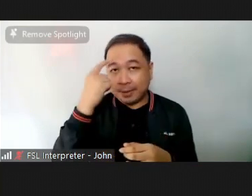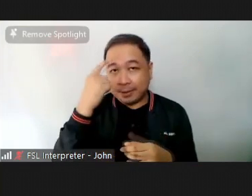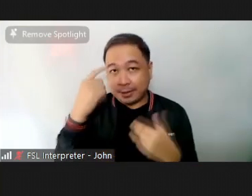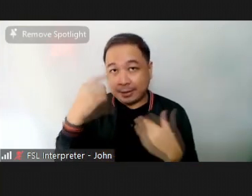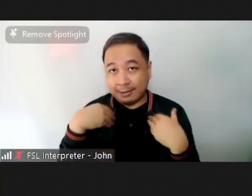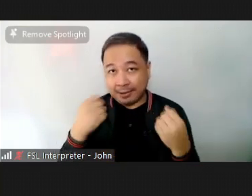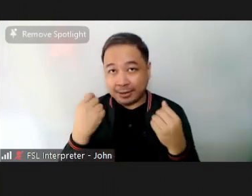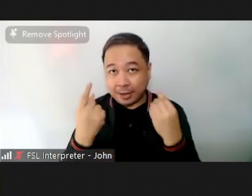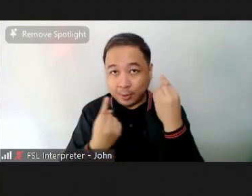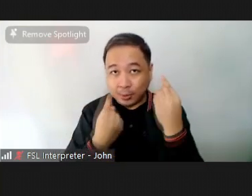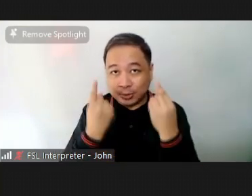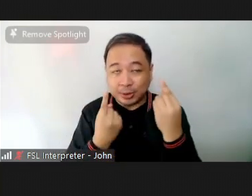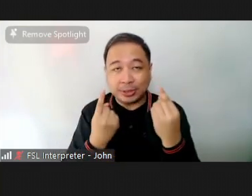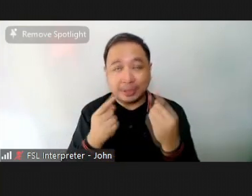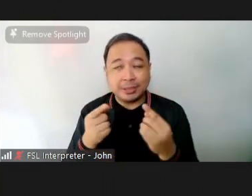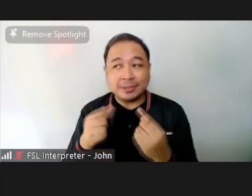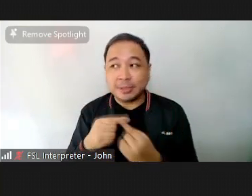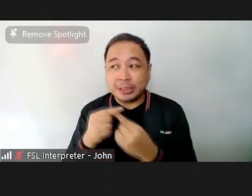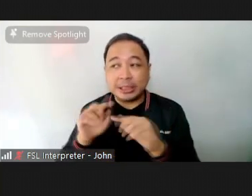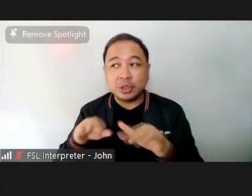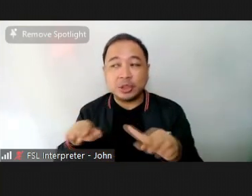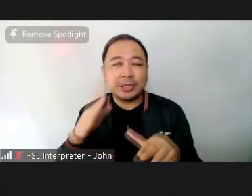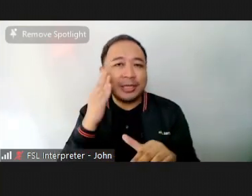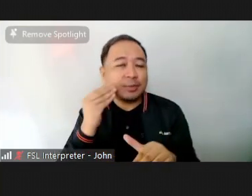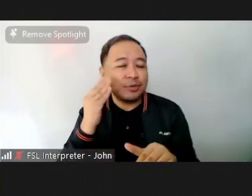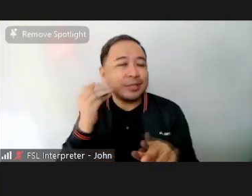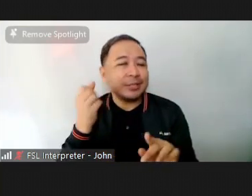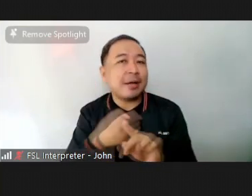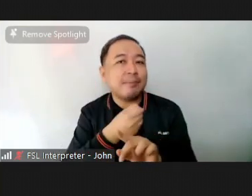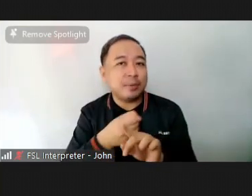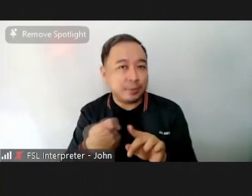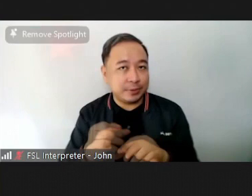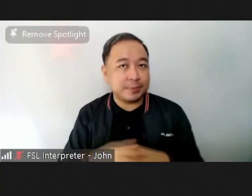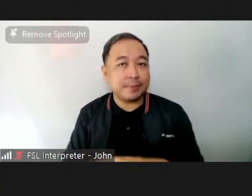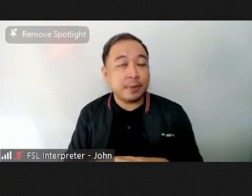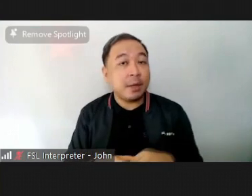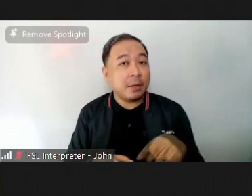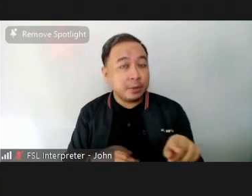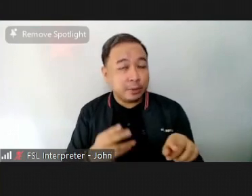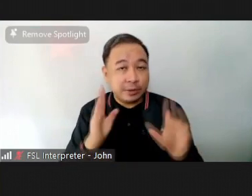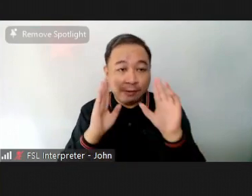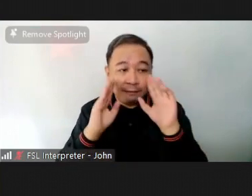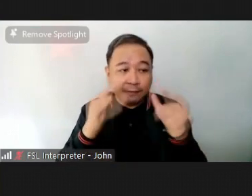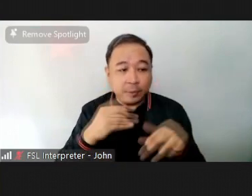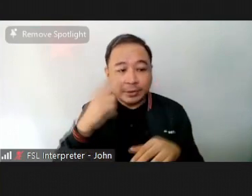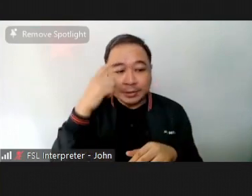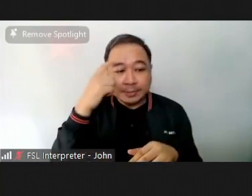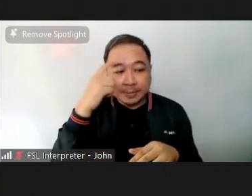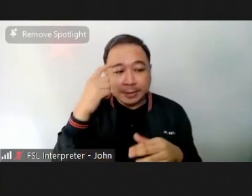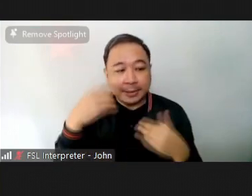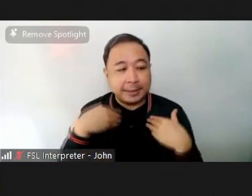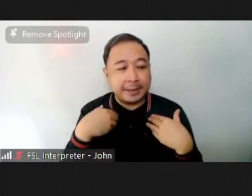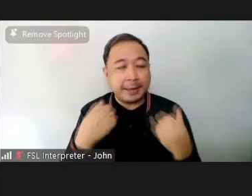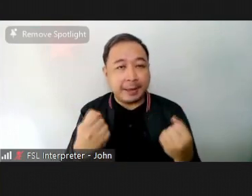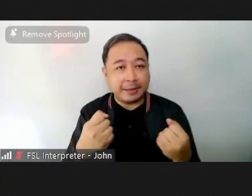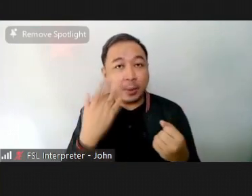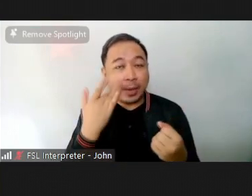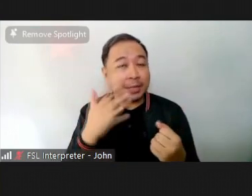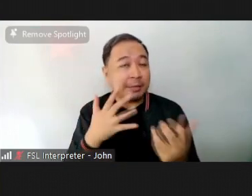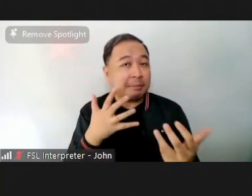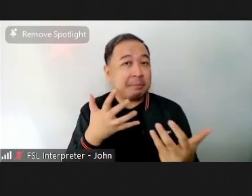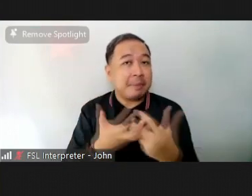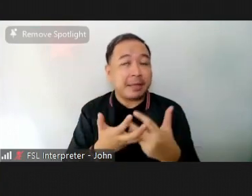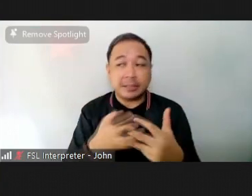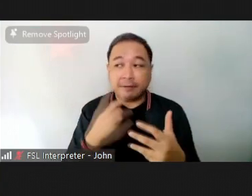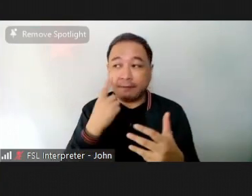children, especially victims of abuse. So dito na, nakapokus siya, makikita natin siya sa mental health, no? Kasi pagdating kasi sa bata, kung babalikan